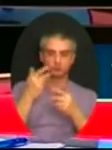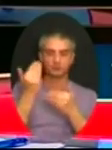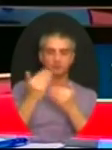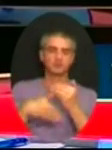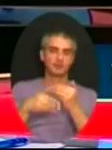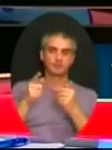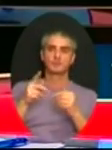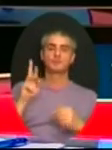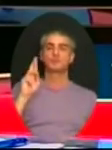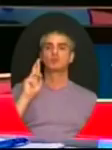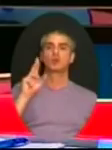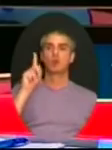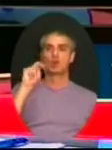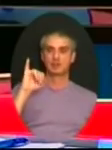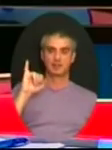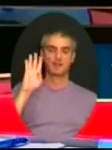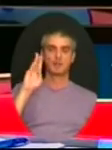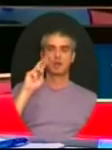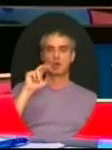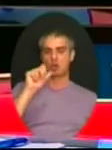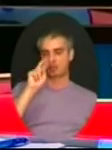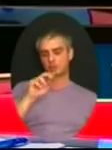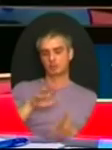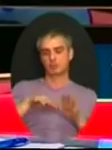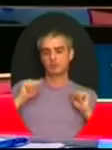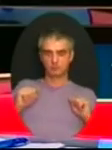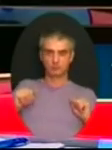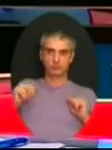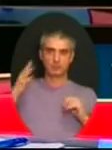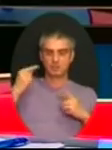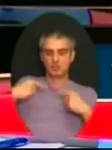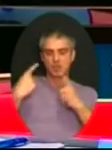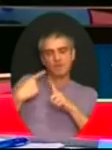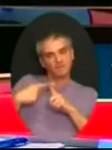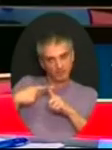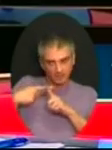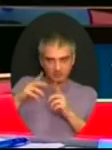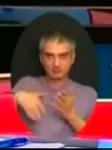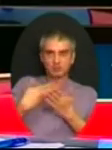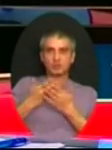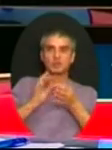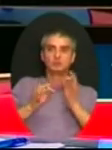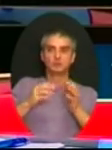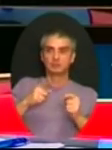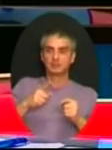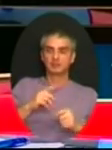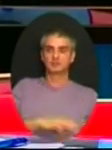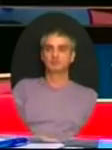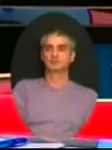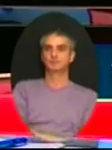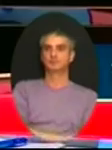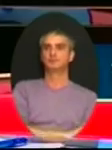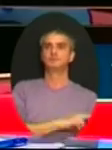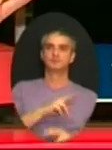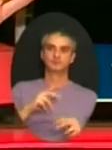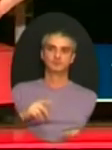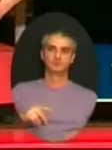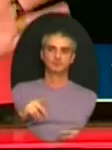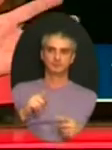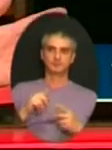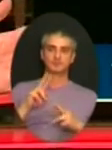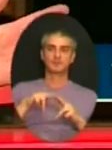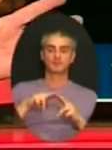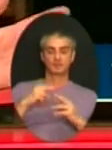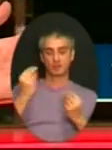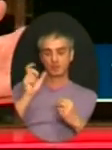הסתיים בכך שרוני בר-און משך את ידיו מהמינוי, הוא היה בערך יום וחצי יועץ משפטי. וגם שיטת המינוי של יועץ משפטי שונתה בעקבות אותה פרשה.